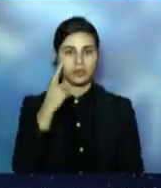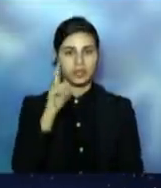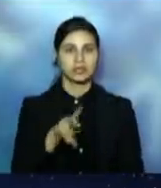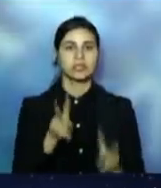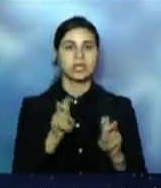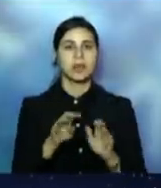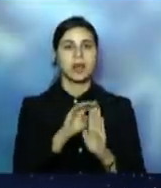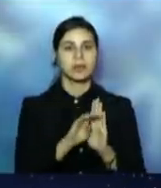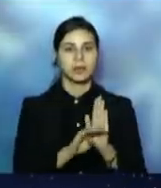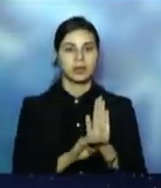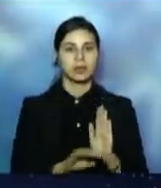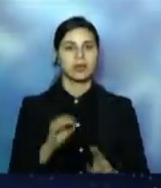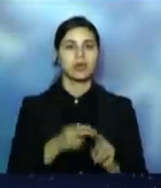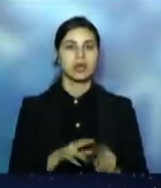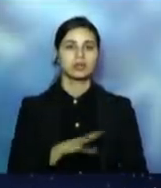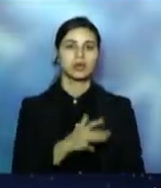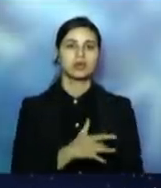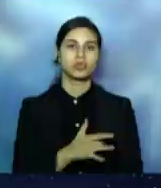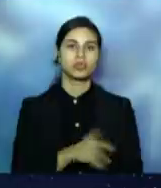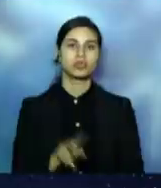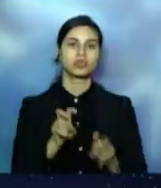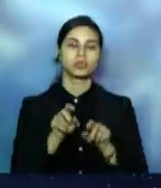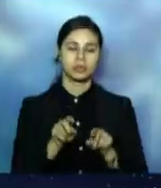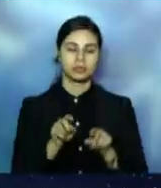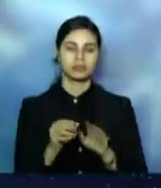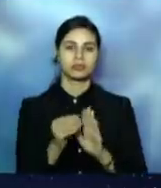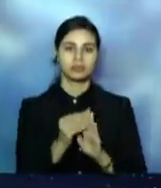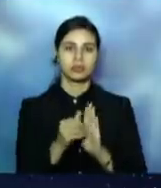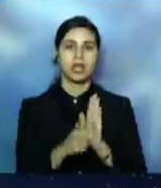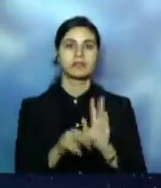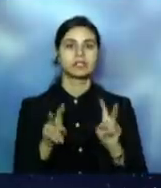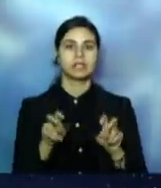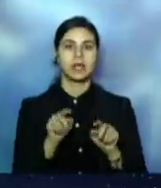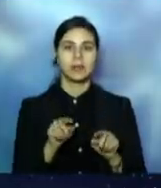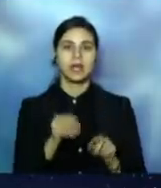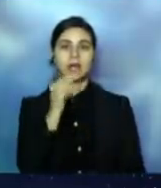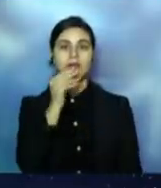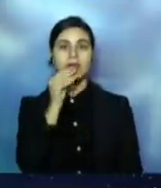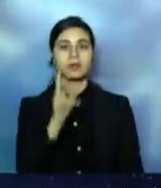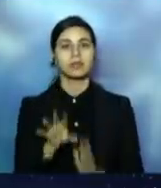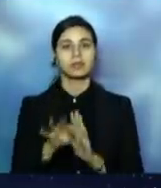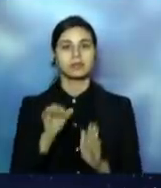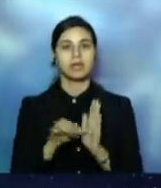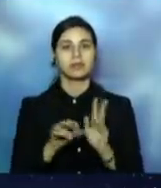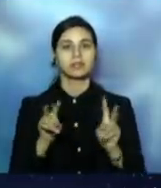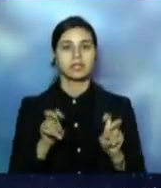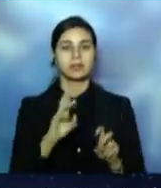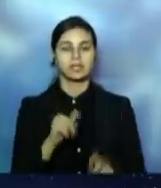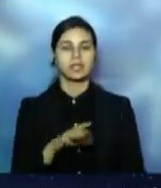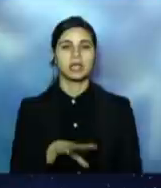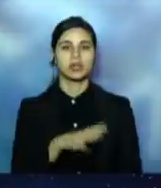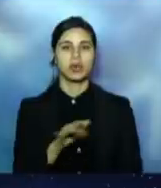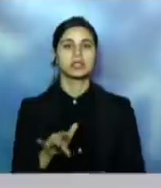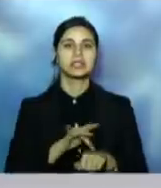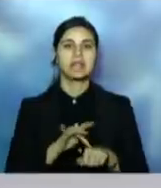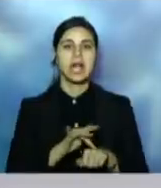თემების ჩამონათვალი. ეს იყო გულცის სახვთა სისტემიდან განსაზღვრული 6 თემა, კვებიდან განსაზღვრული 6 თემა და იყო